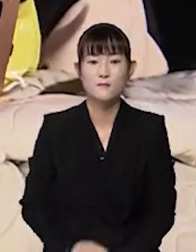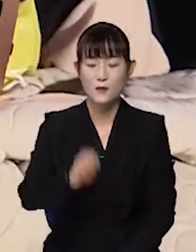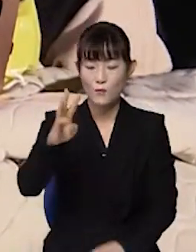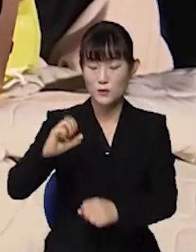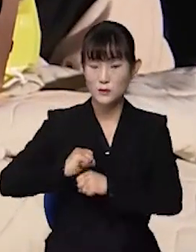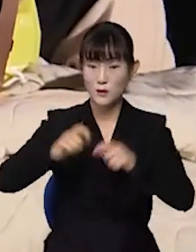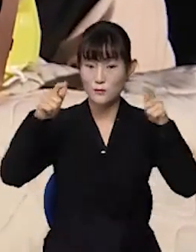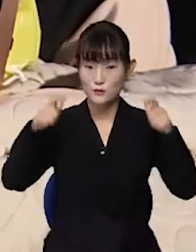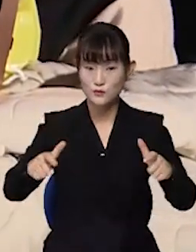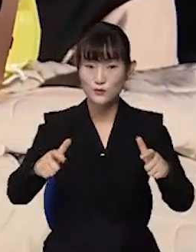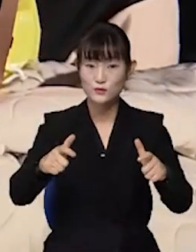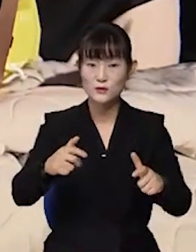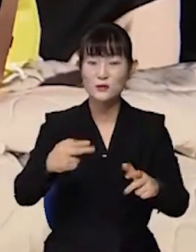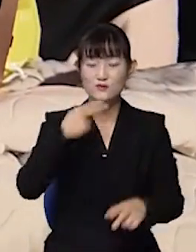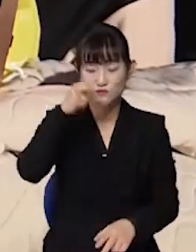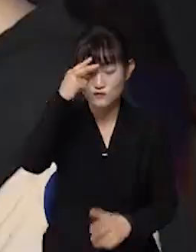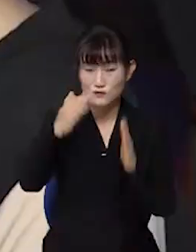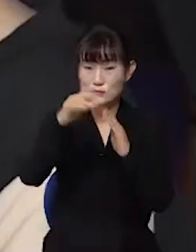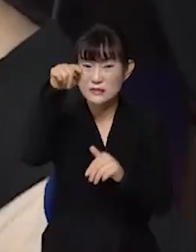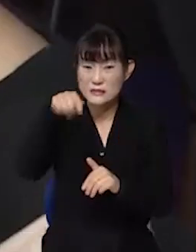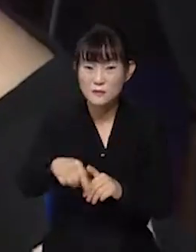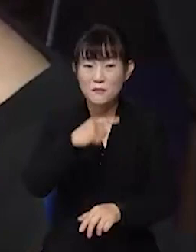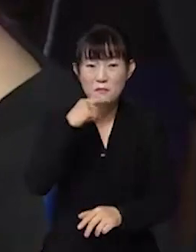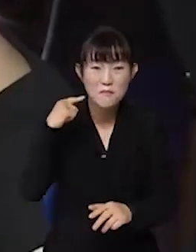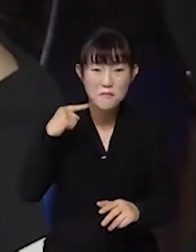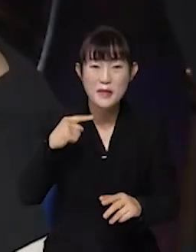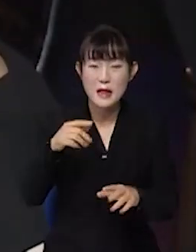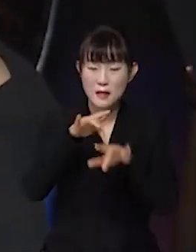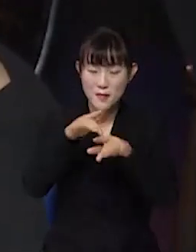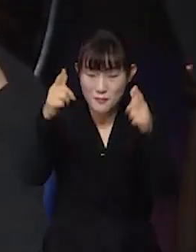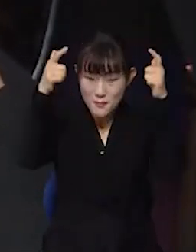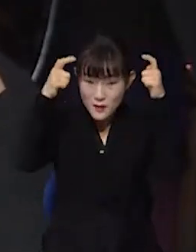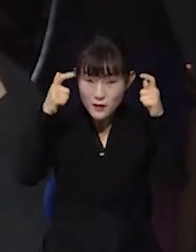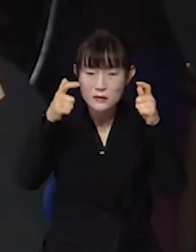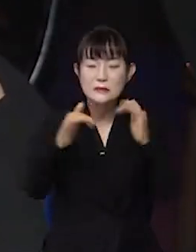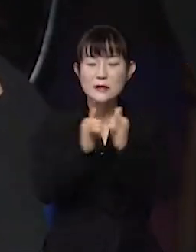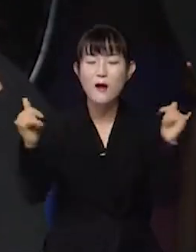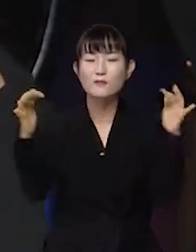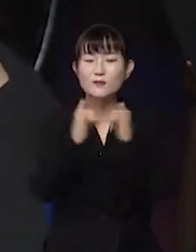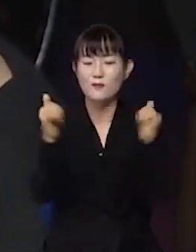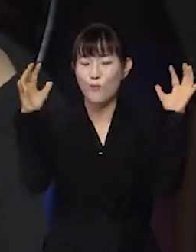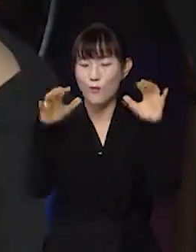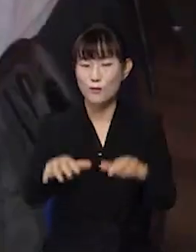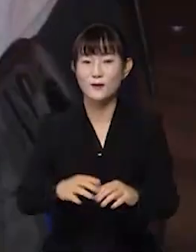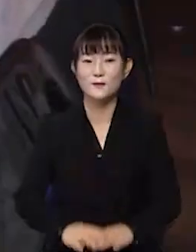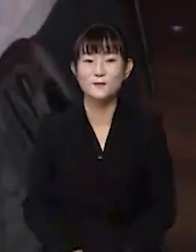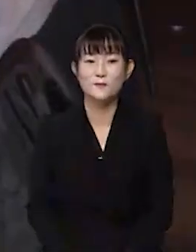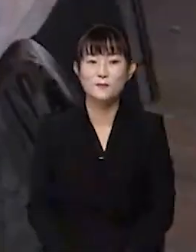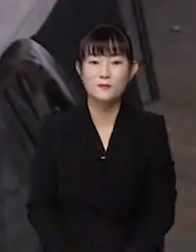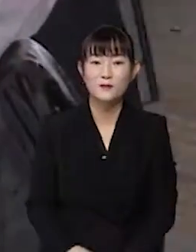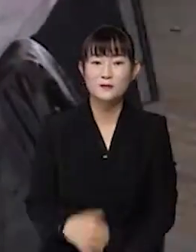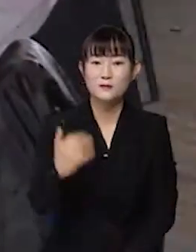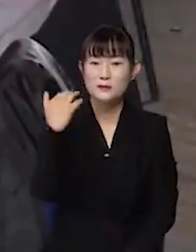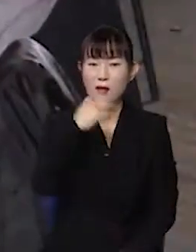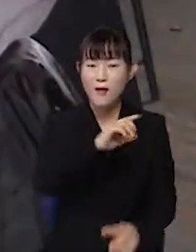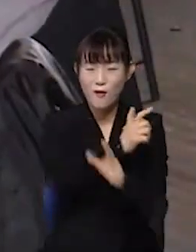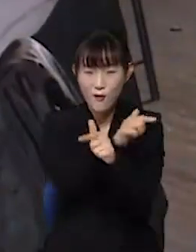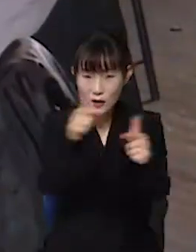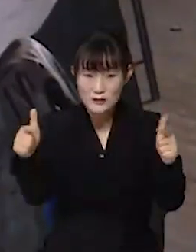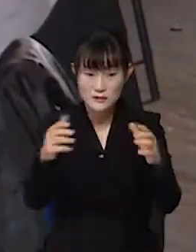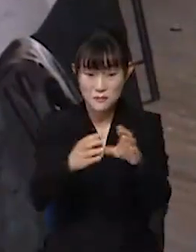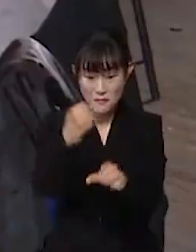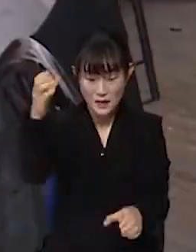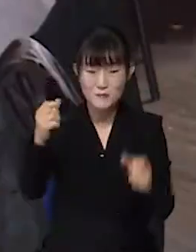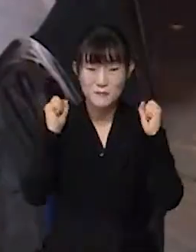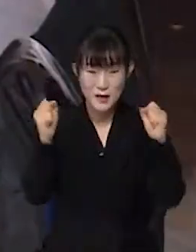광주 상무지구의 한 주점이 붉은 악마 머리띠를 한 시민들로 가득 찼습니다. 형형색색의 응원